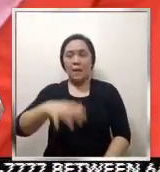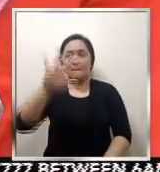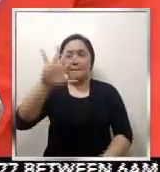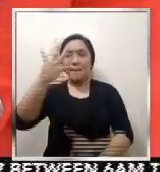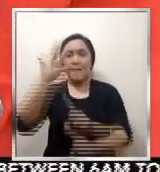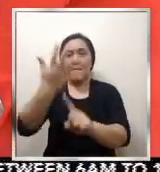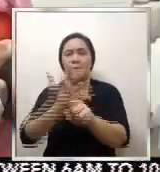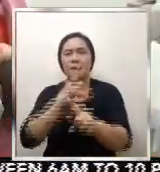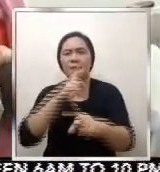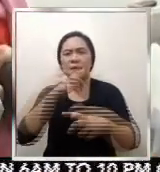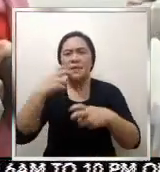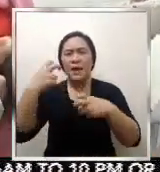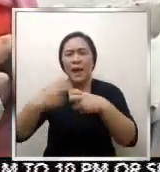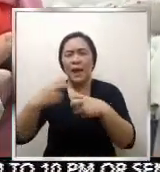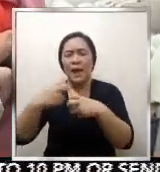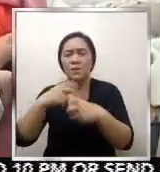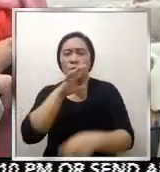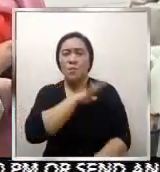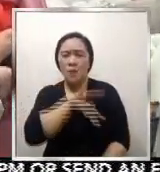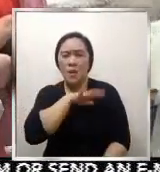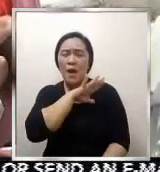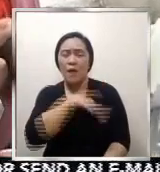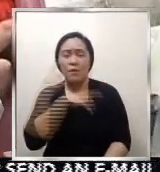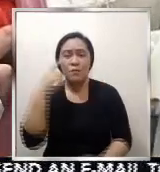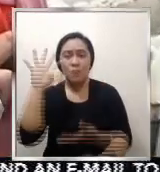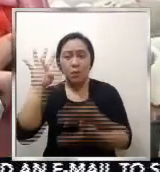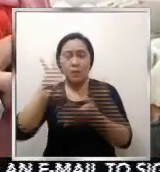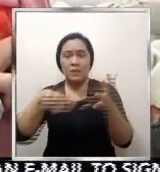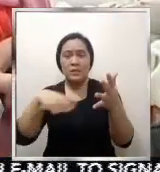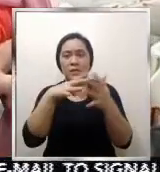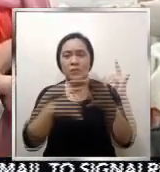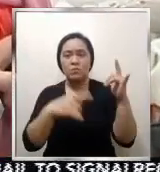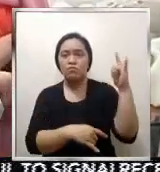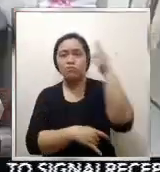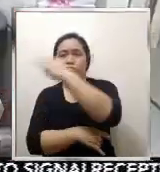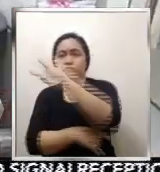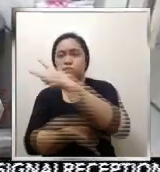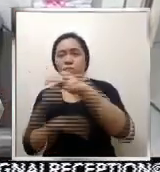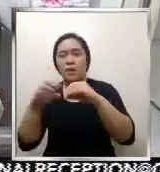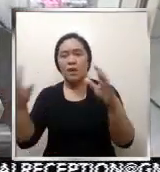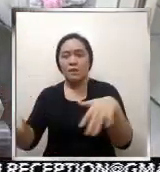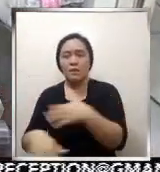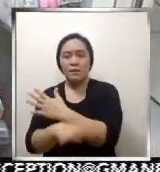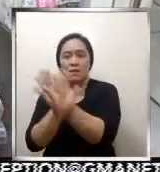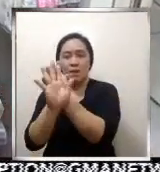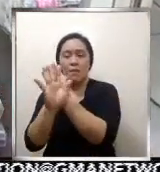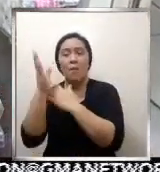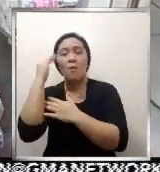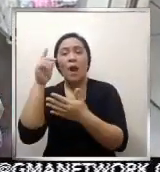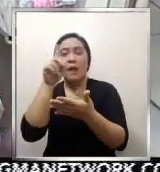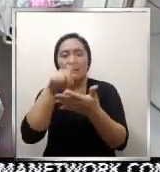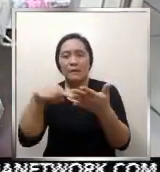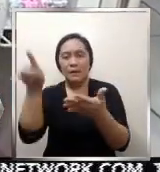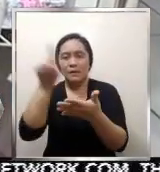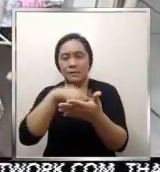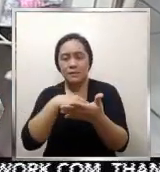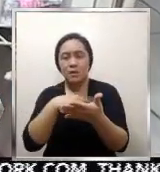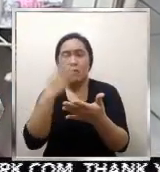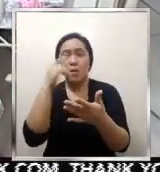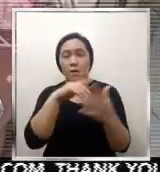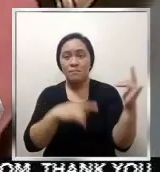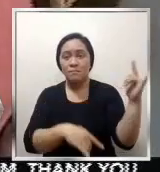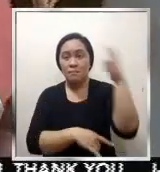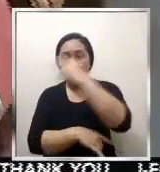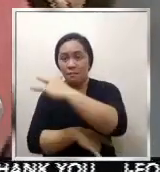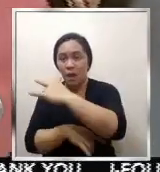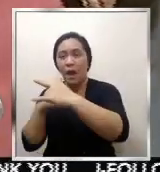para ma-schedule muli ang flight patungong Davao City matapos itong ma-cancel. Doon daw ang ruta niya para makauwi sa Cotabato upang